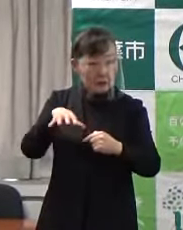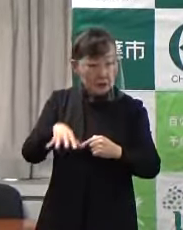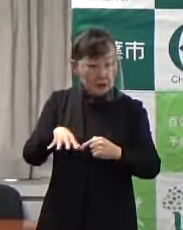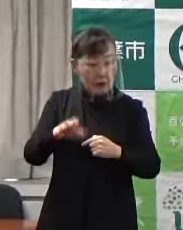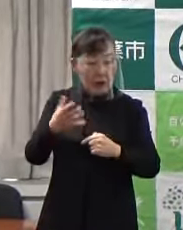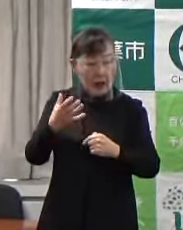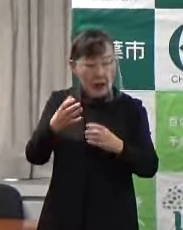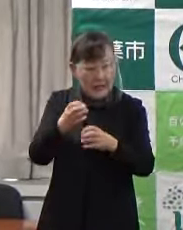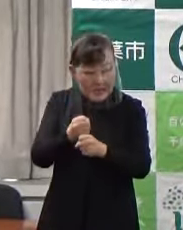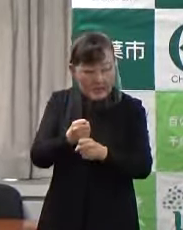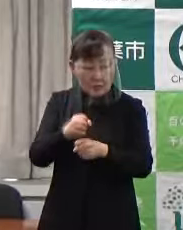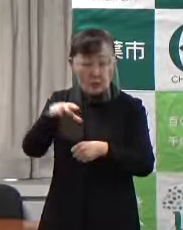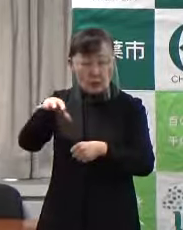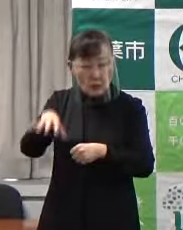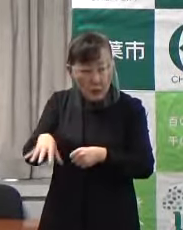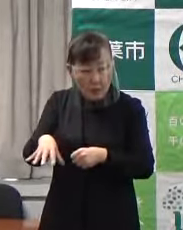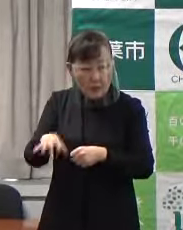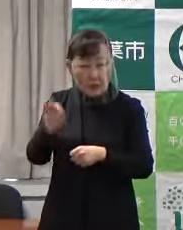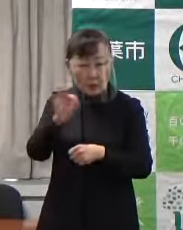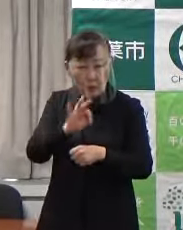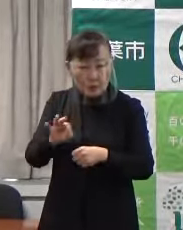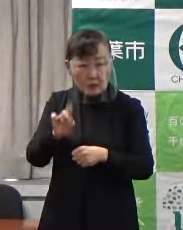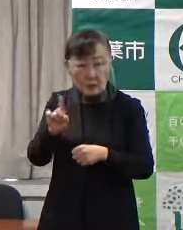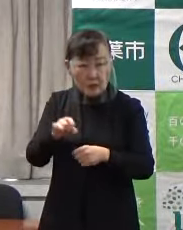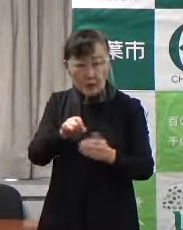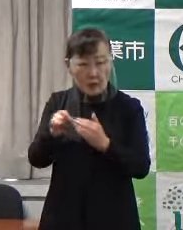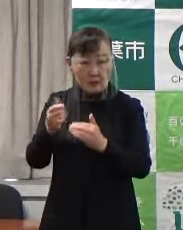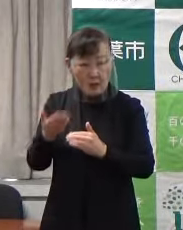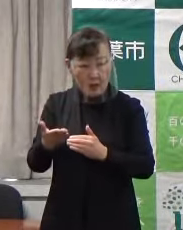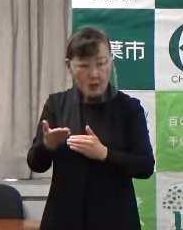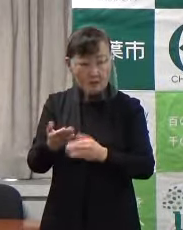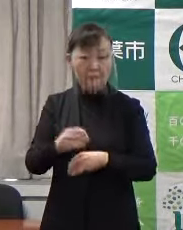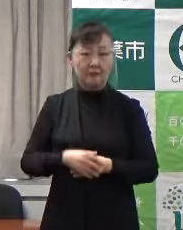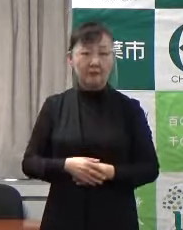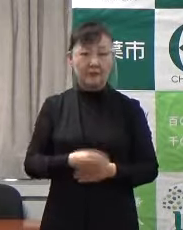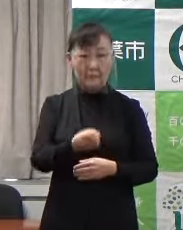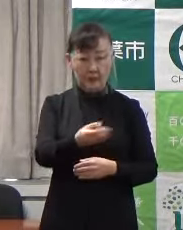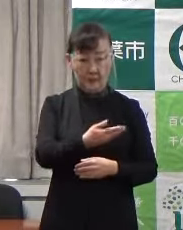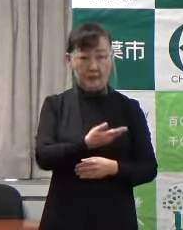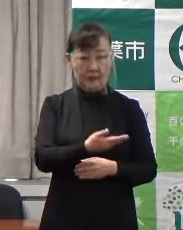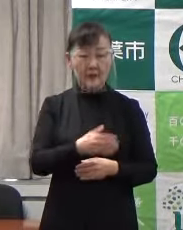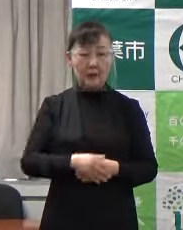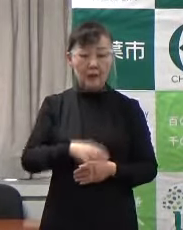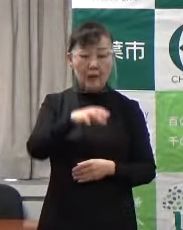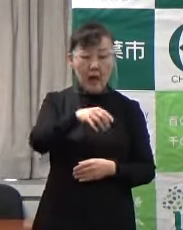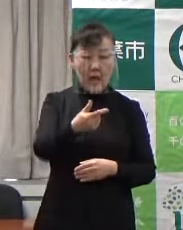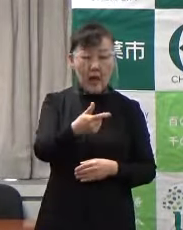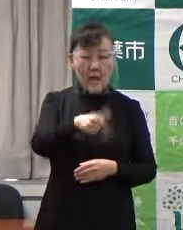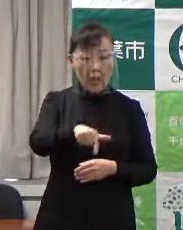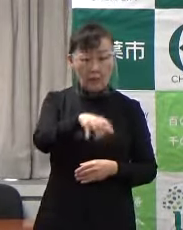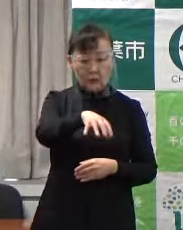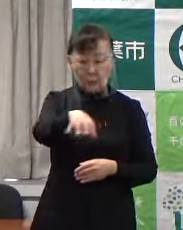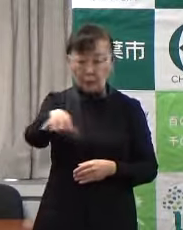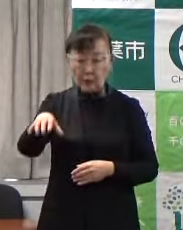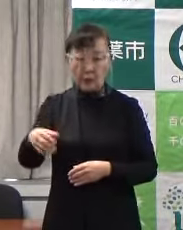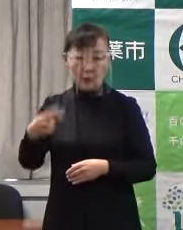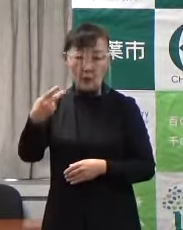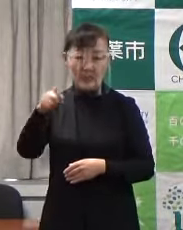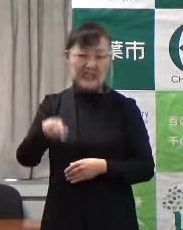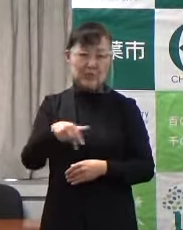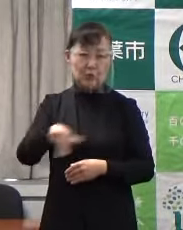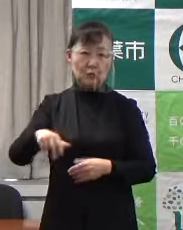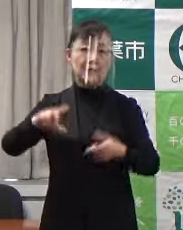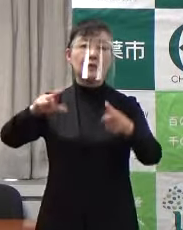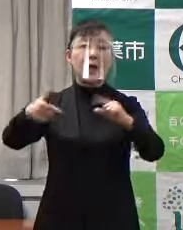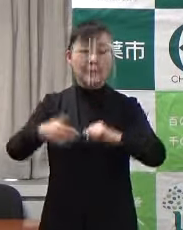どのような製品をっていうのを考えているかをお聞かせください。 それはそれぞれ の部署ごとにニーズが違うので